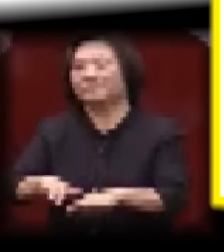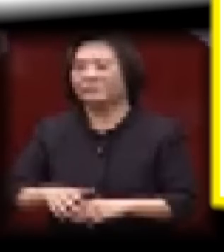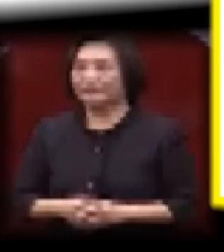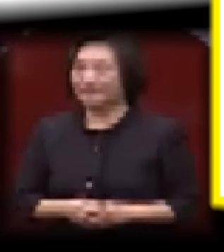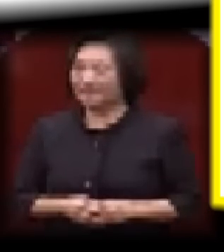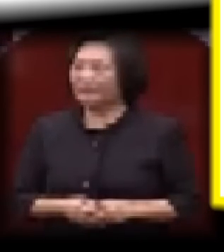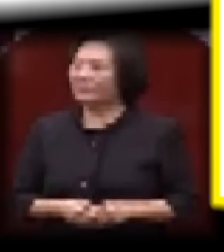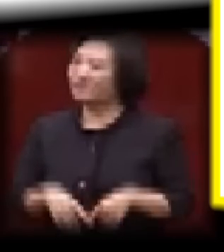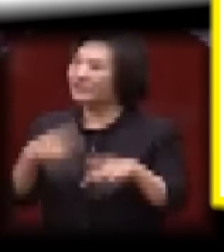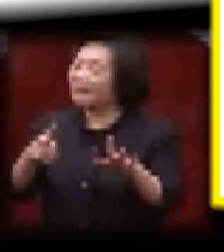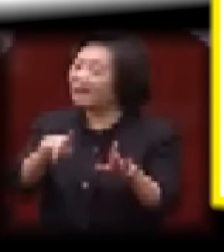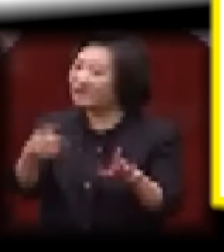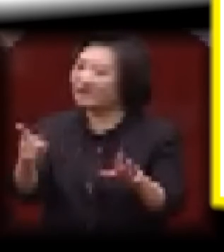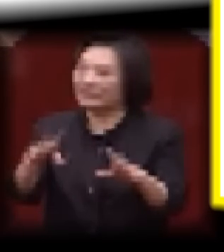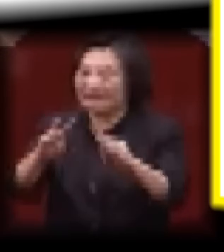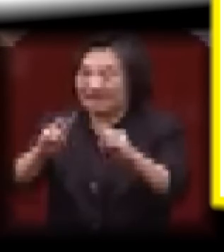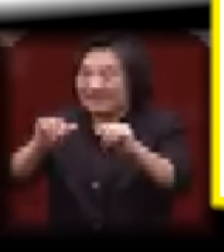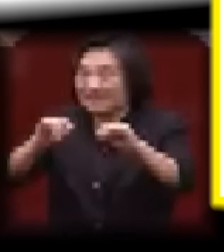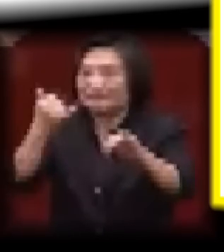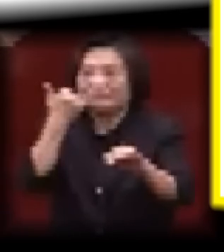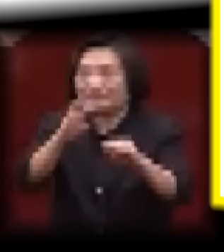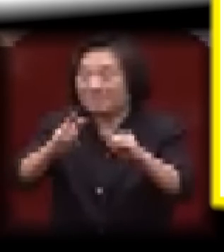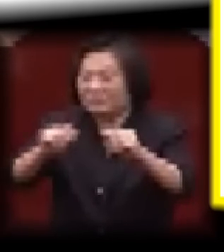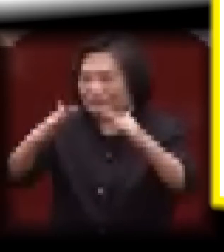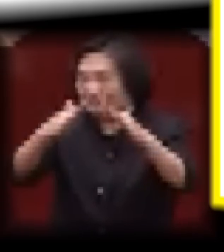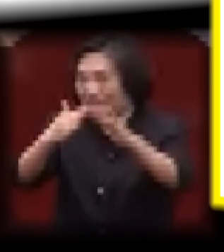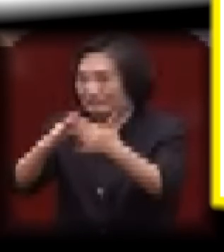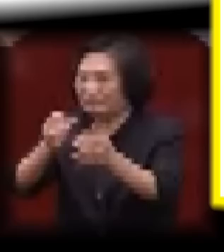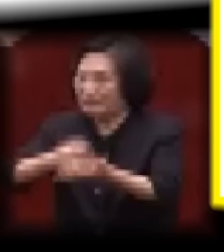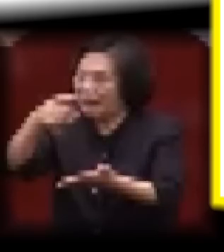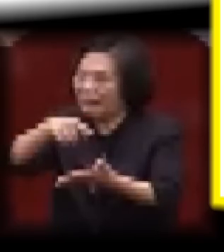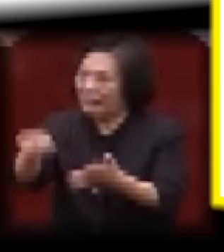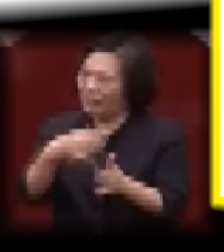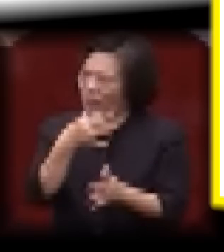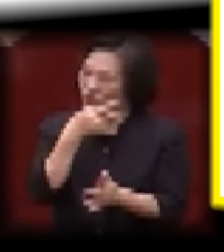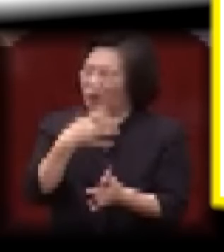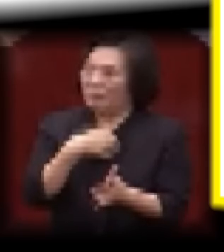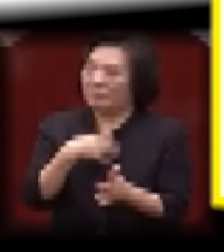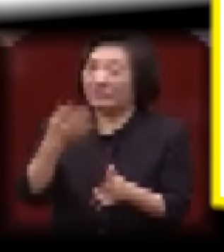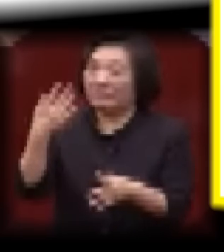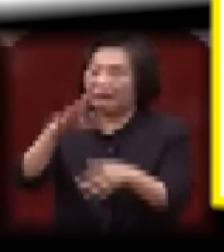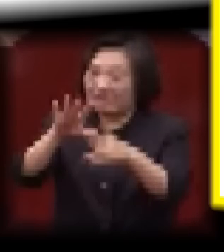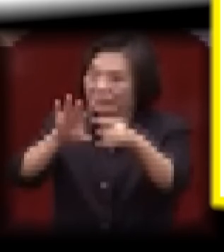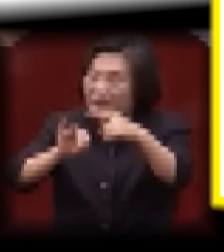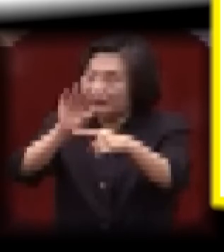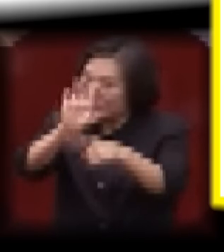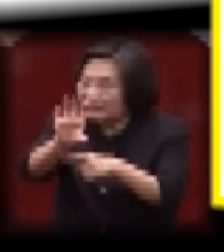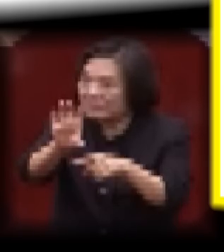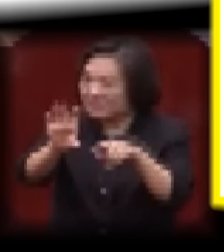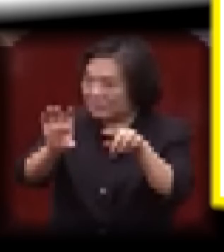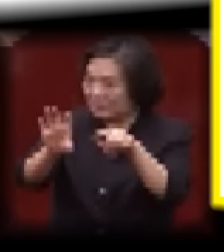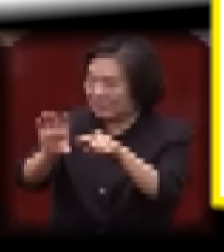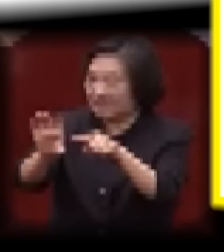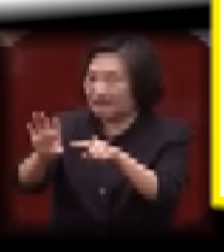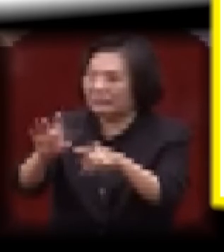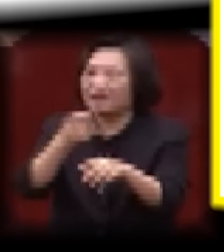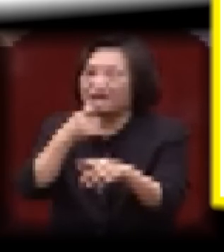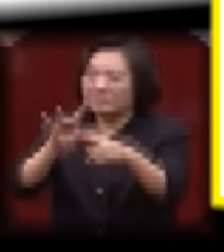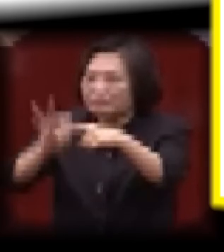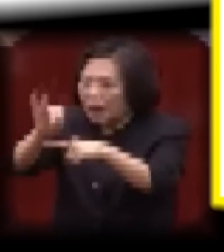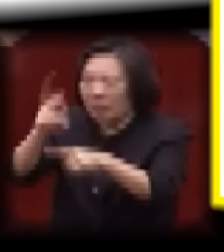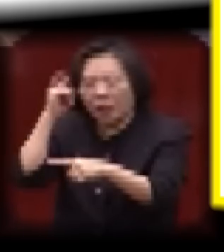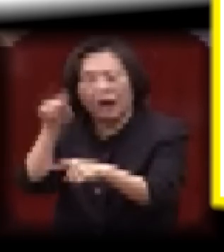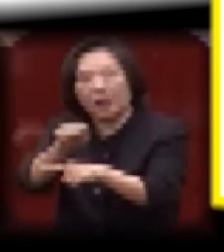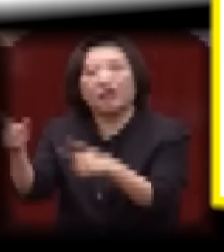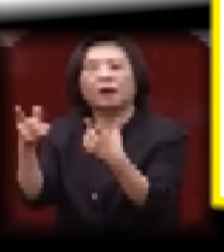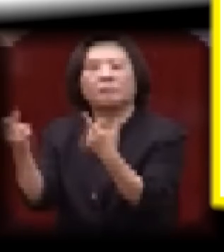那面对海砂物，因为海砂物比较特别，所以我们现在海砂物只要 90% 的比照100% 的来处理，所以一